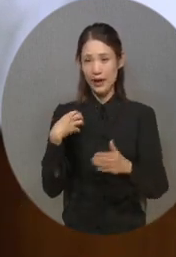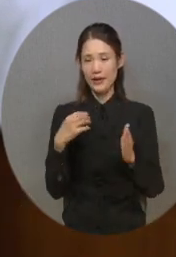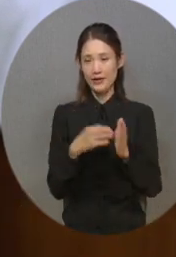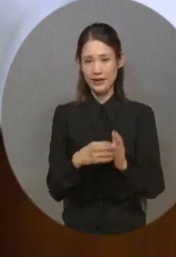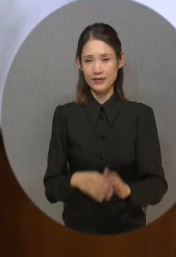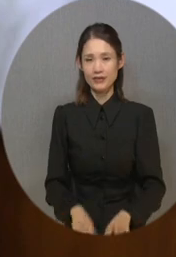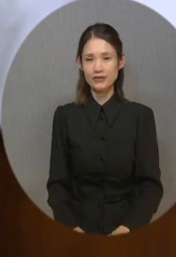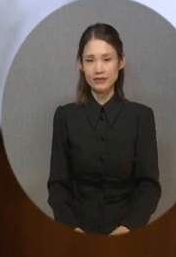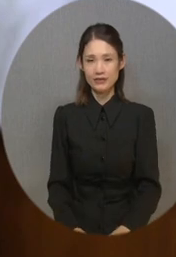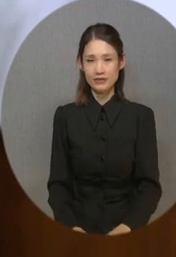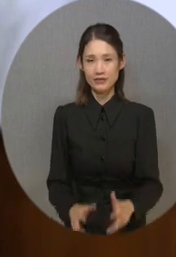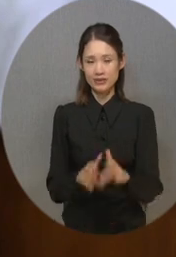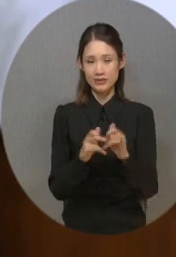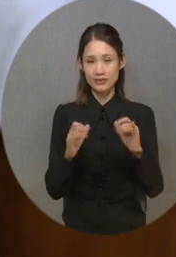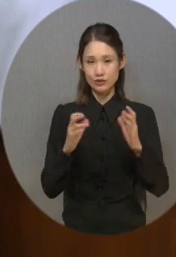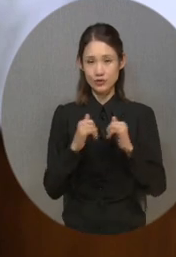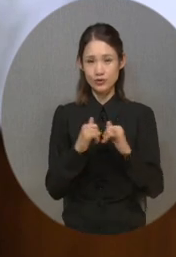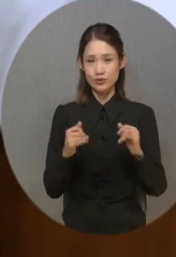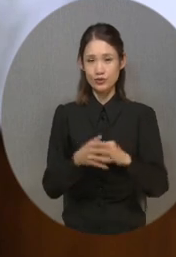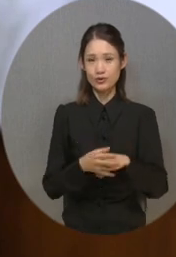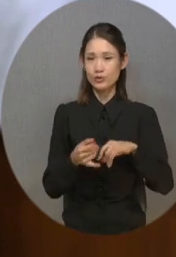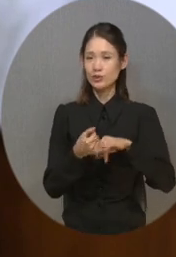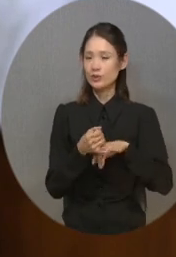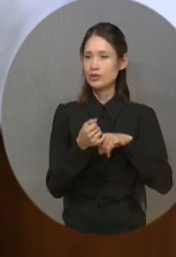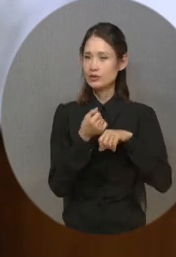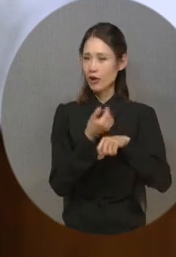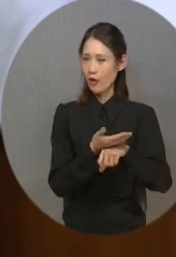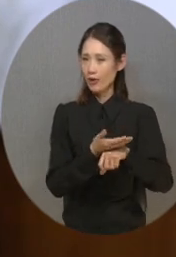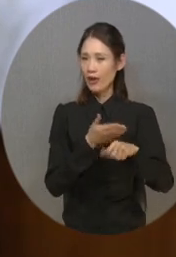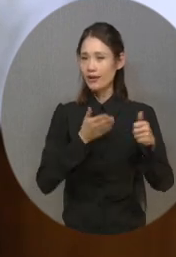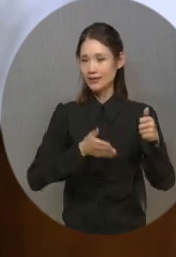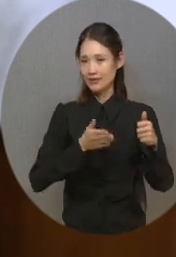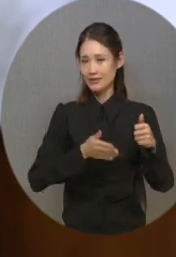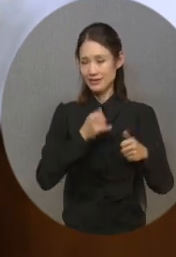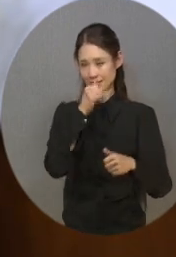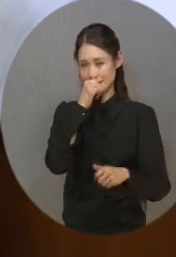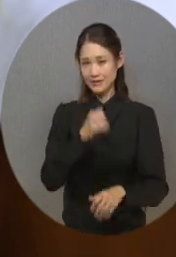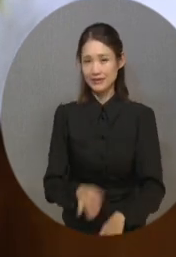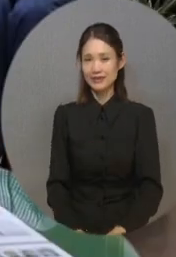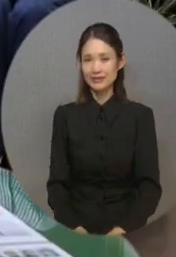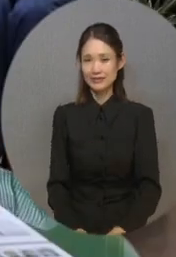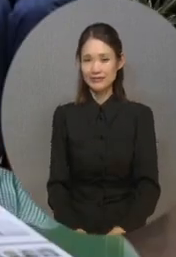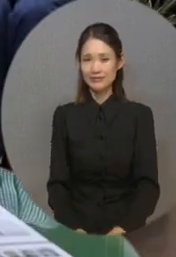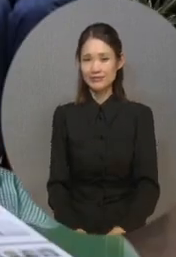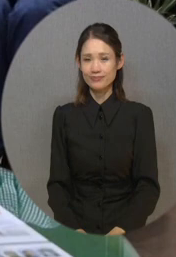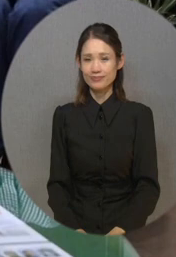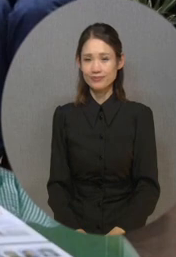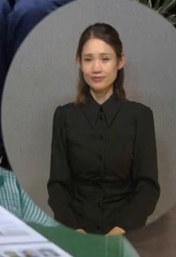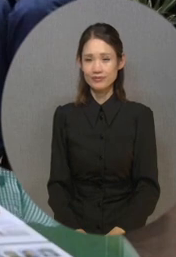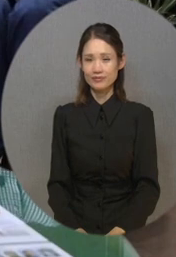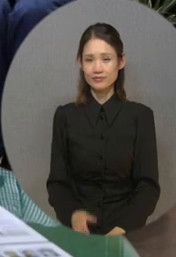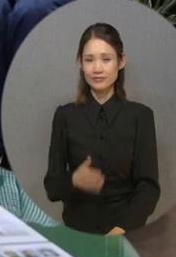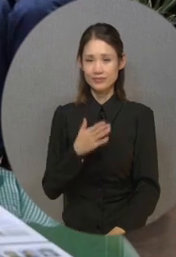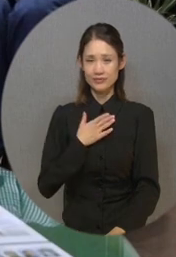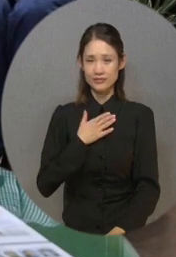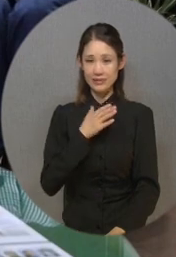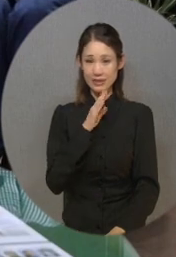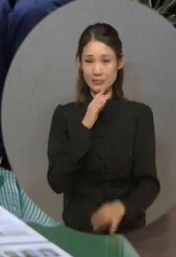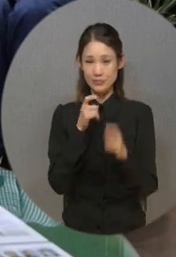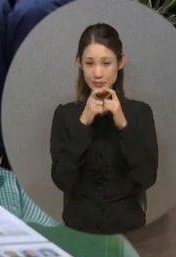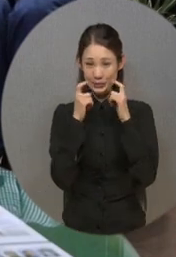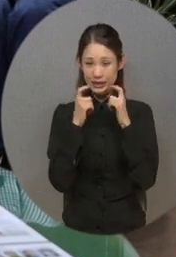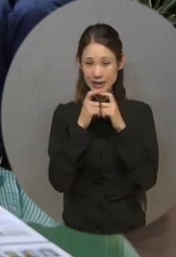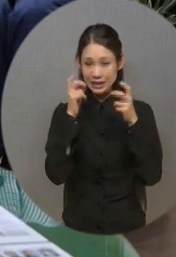우리 장애인분들에게 또 우리 국민들에게 전해줄 메시지가 있을 것 같아요. 네. 어떤 메시지가 있을까요? 저는 그 제가 사실